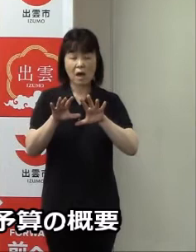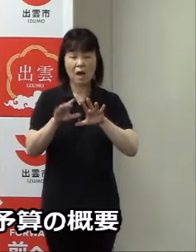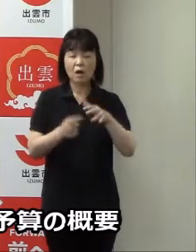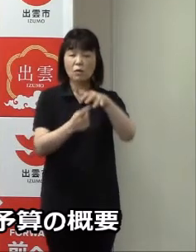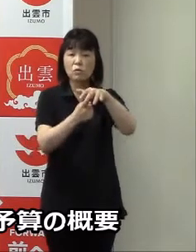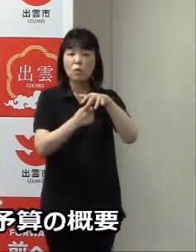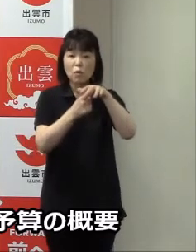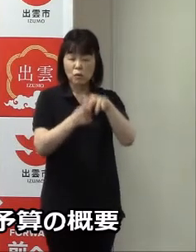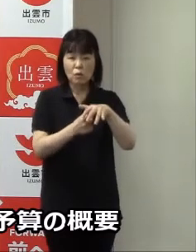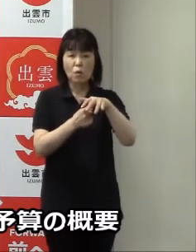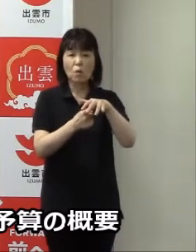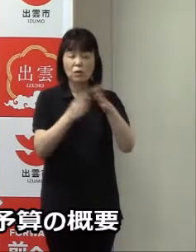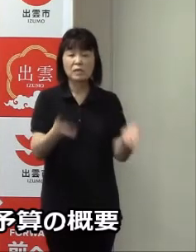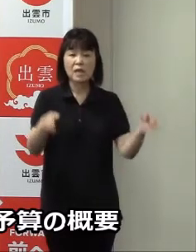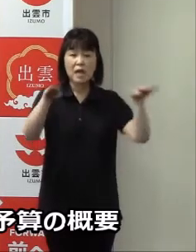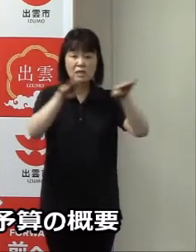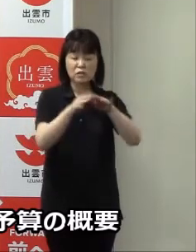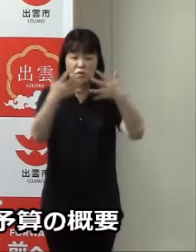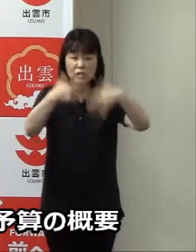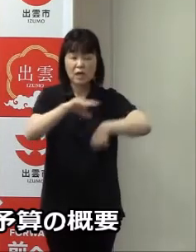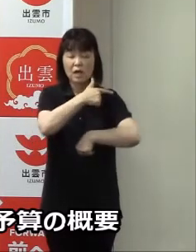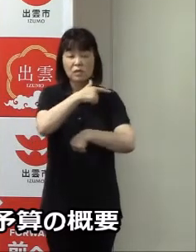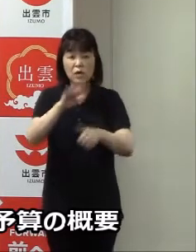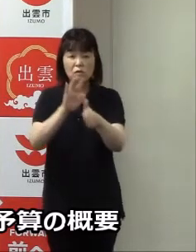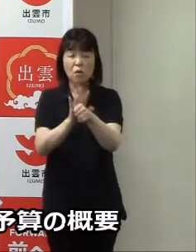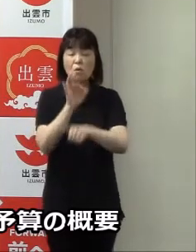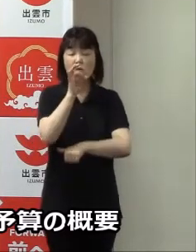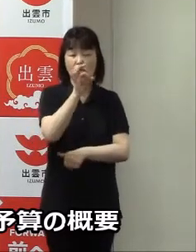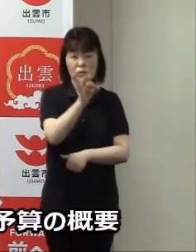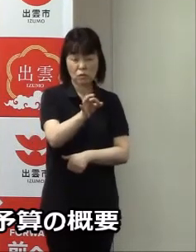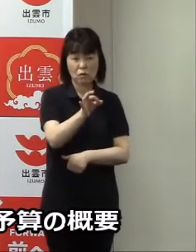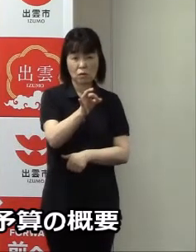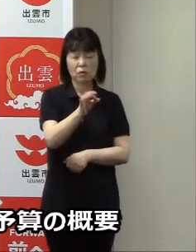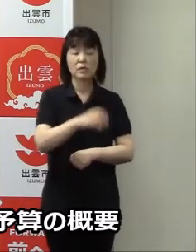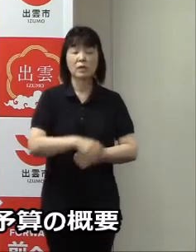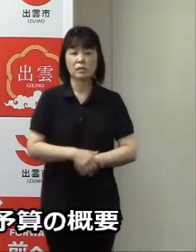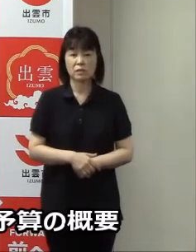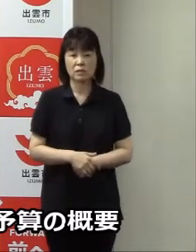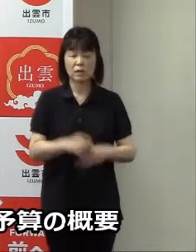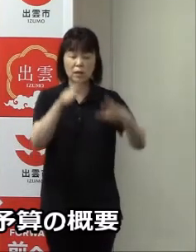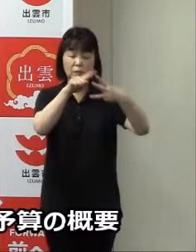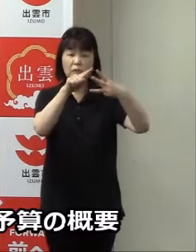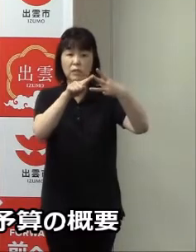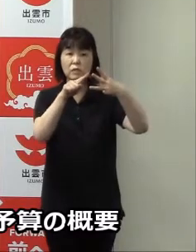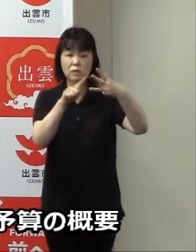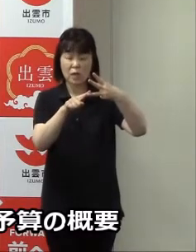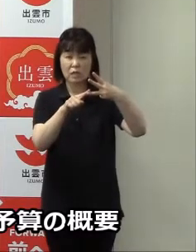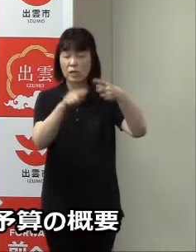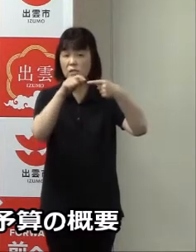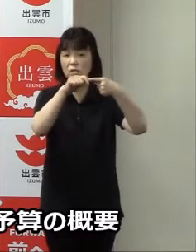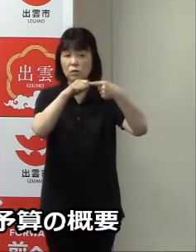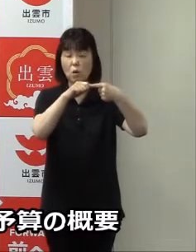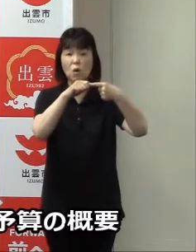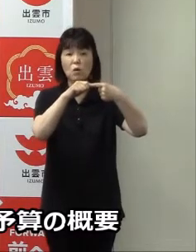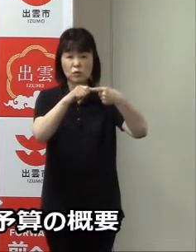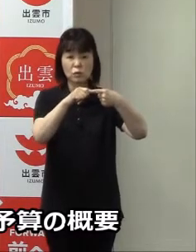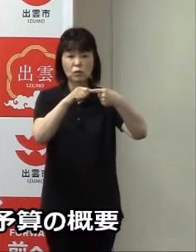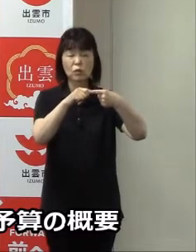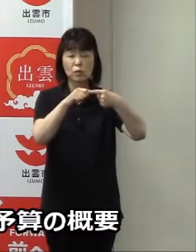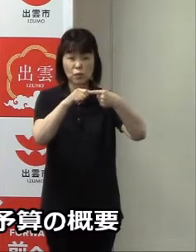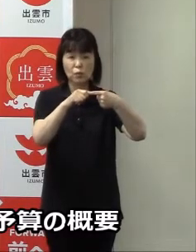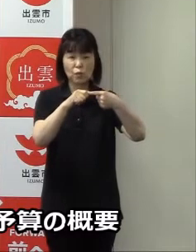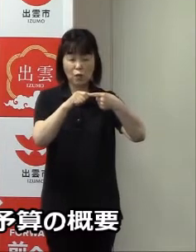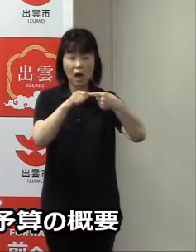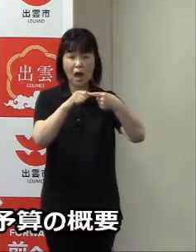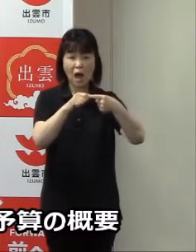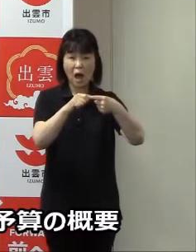械、等々に対する補助であります。3つありまして、1つは、シャインマスカットハウ